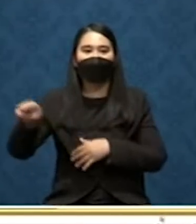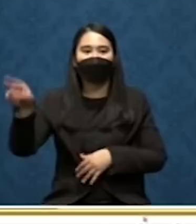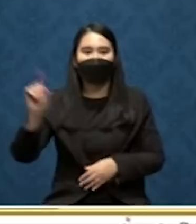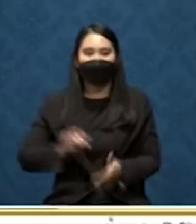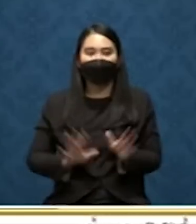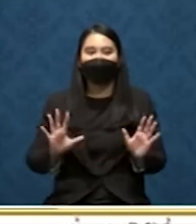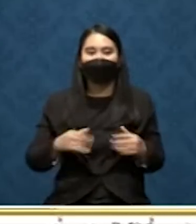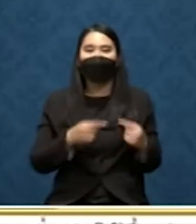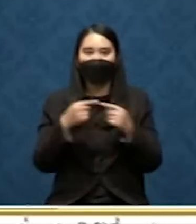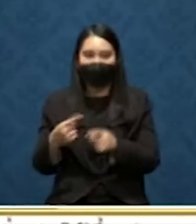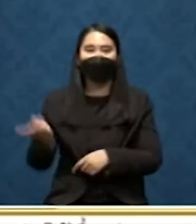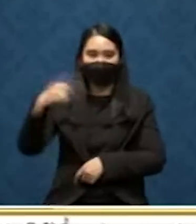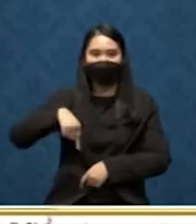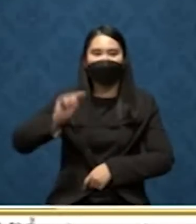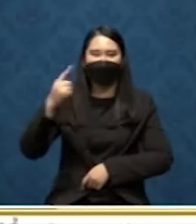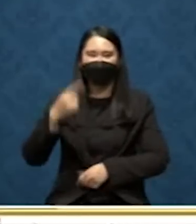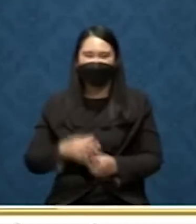เดยจะเข้าแนกลมาให่